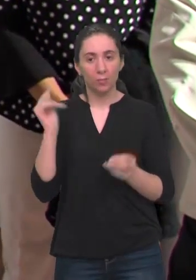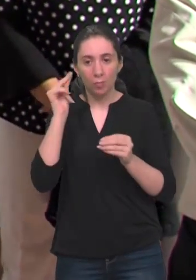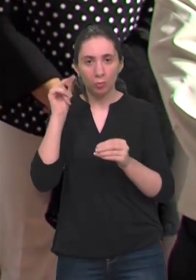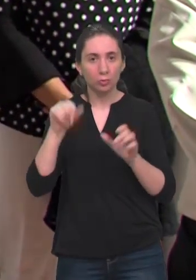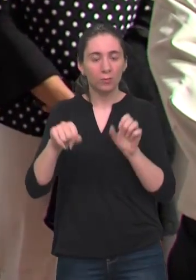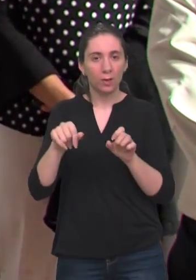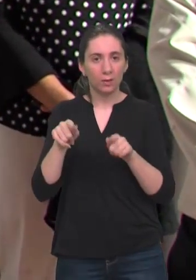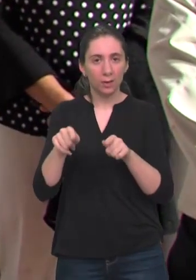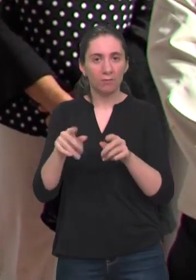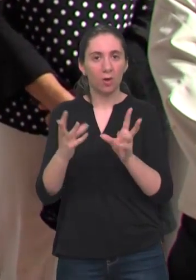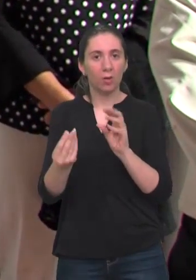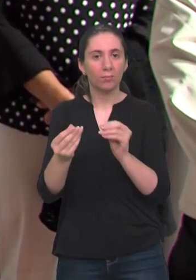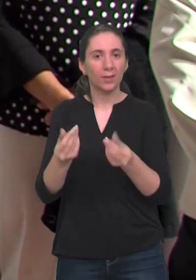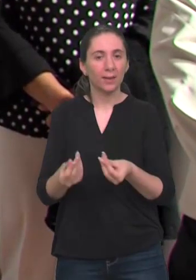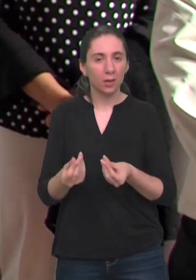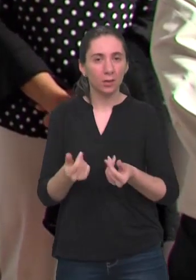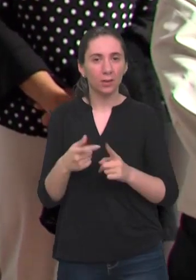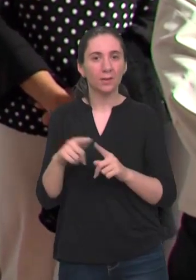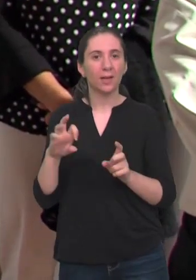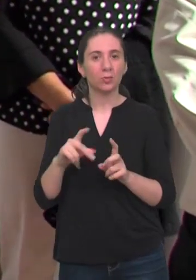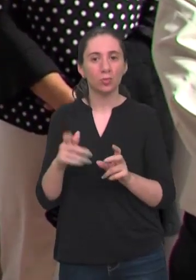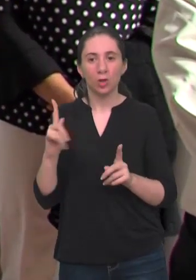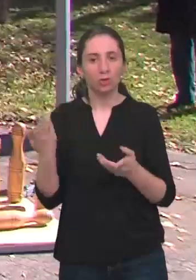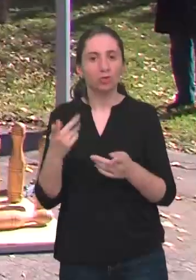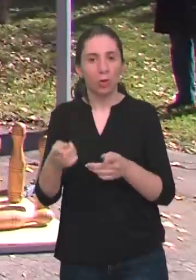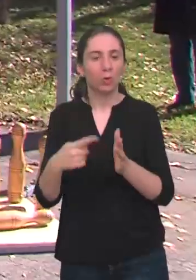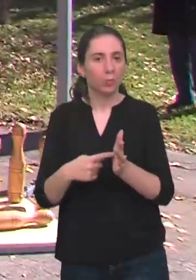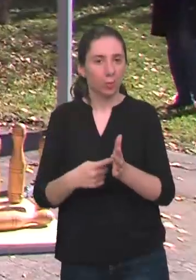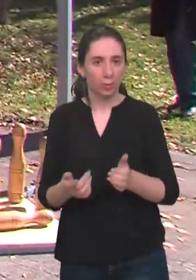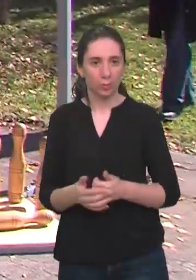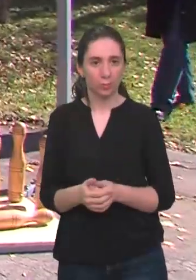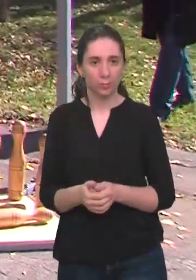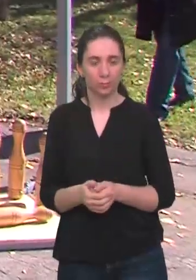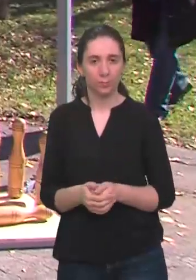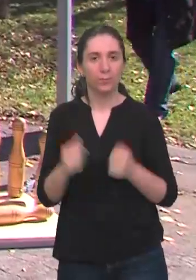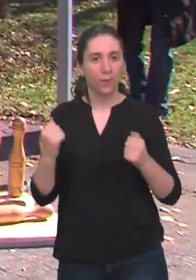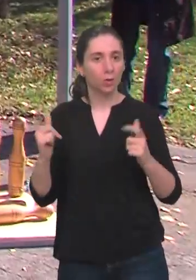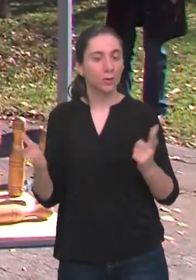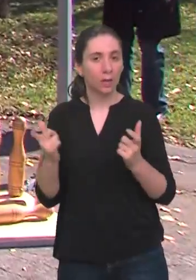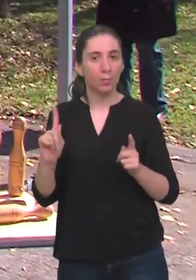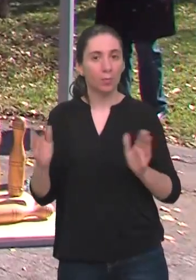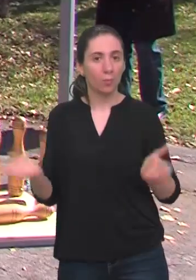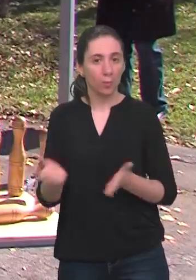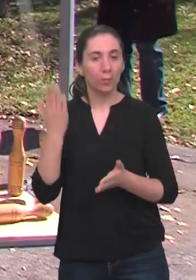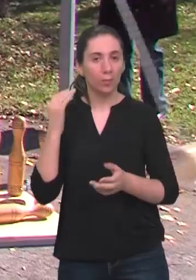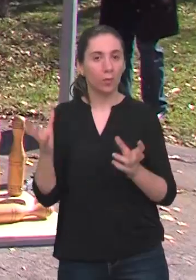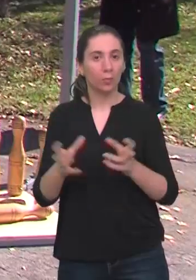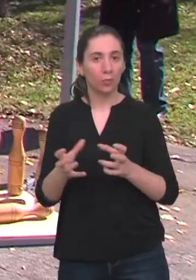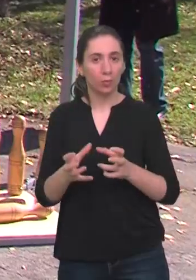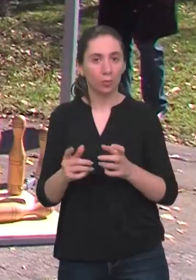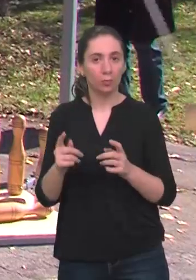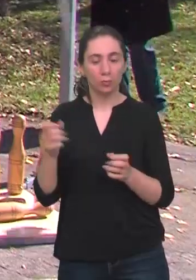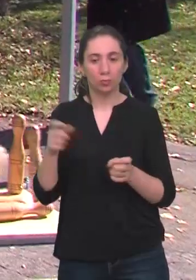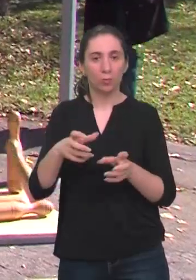njihovu teksturu i što prikazuju. Iznimno zabavno i poticajno bilo je i druženje uz